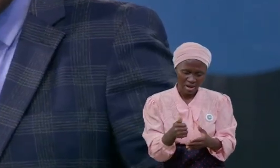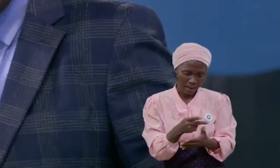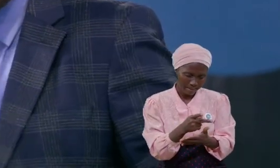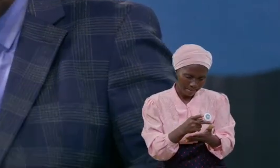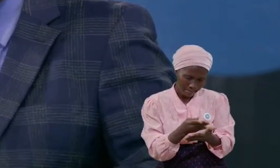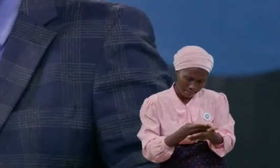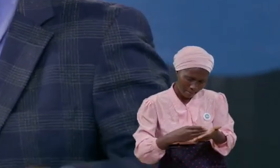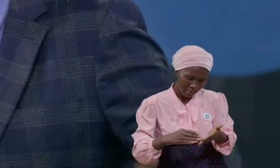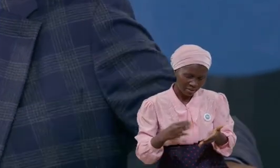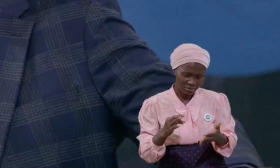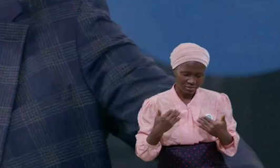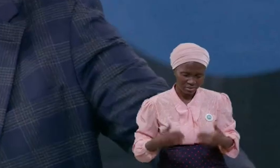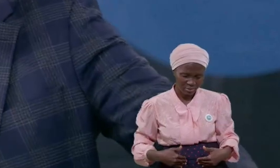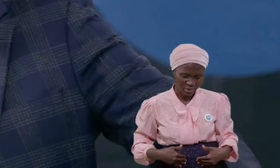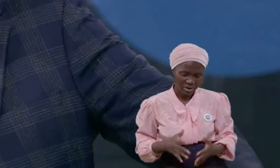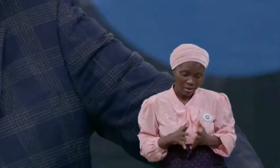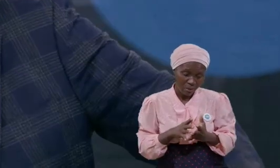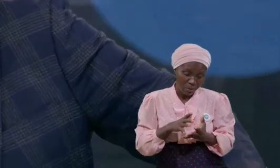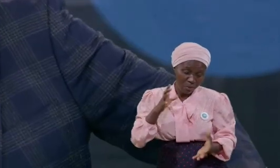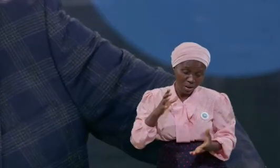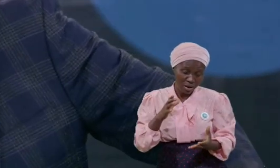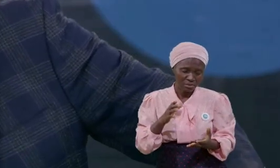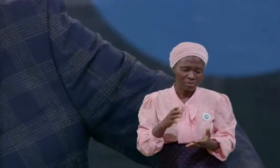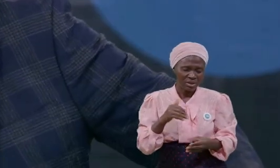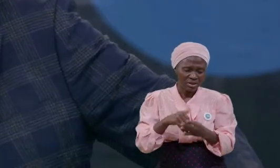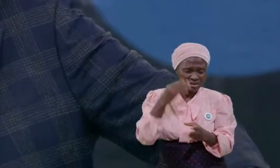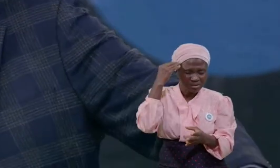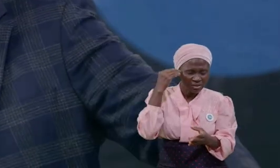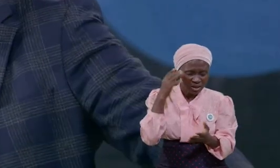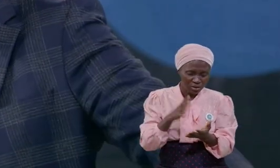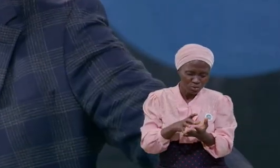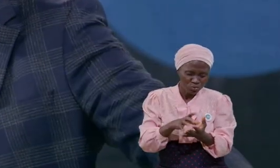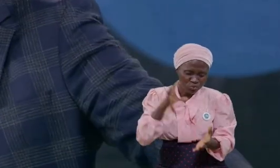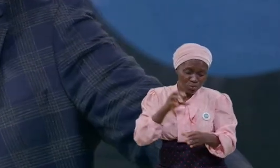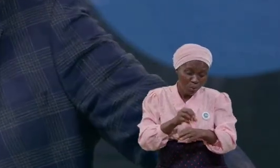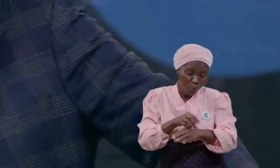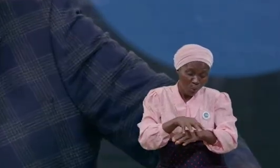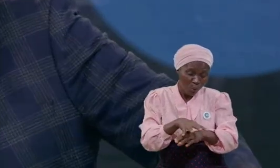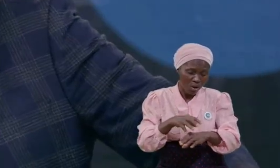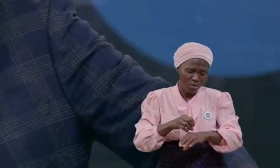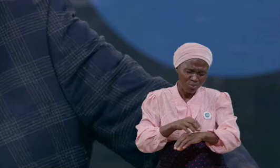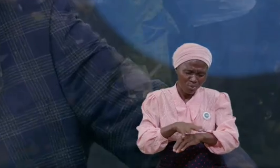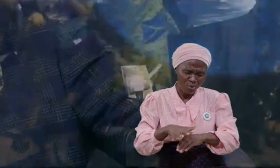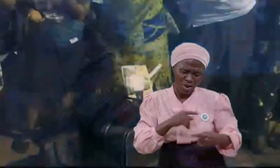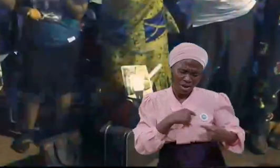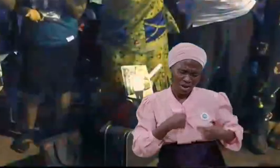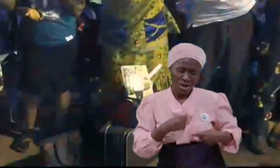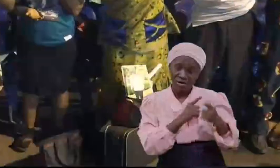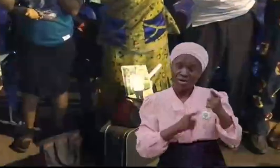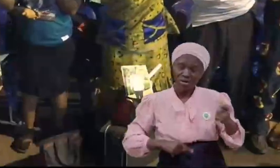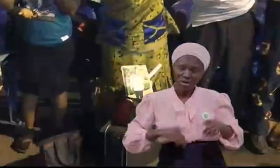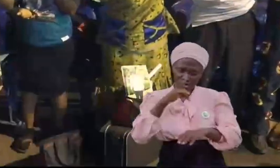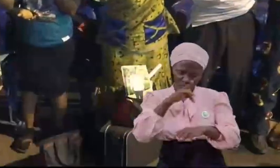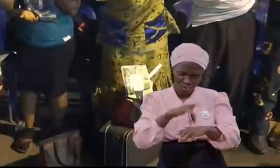Au niveau de la tête, cœur élargi. Le Seigneur vous touche maintenant. Soyez guéris au nom de